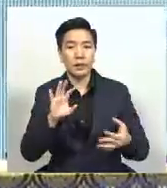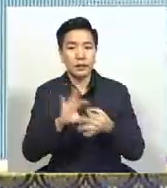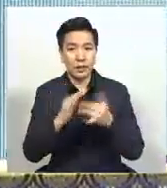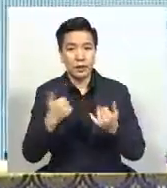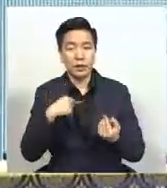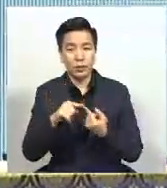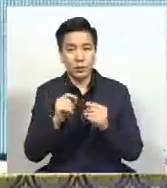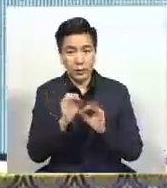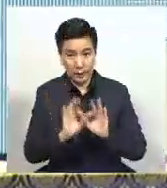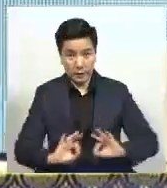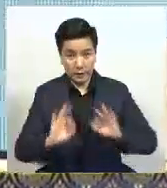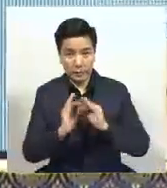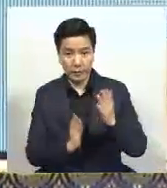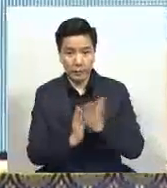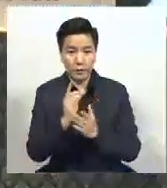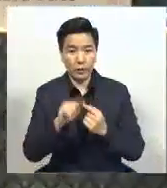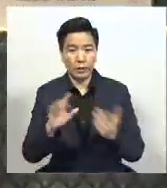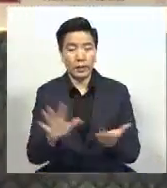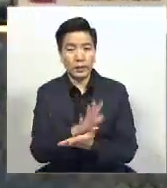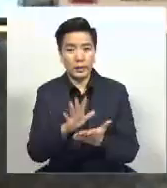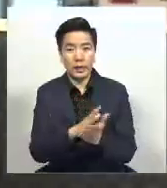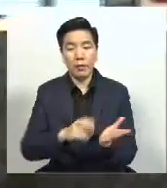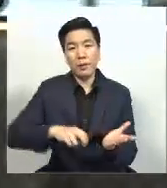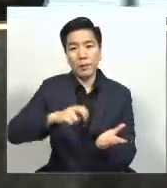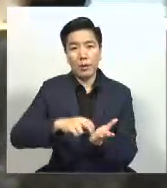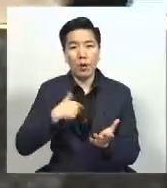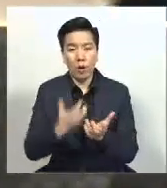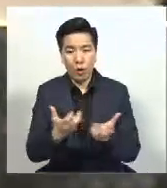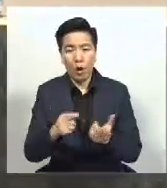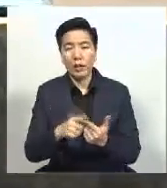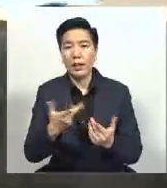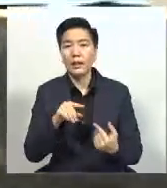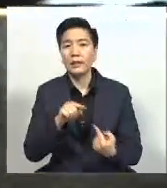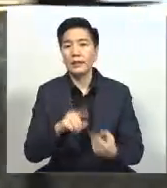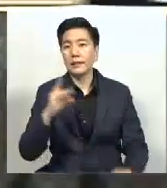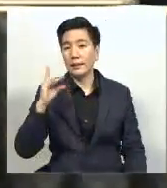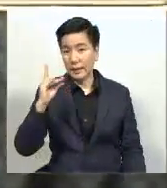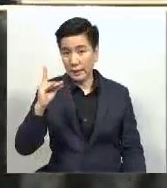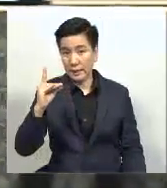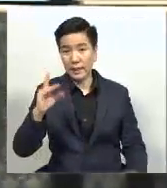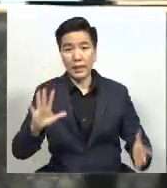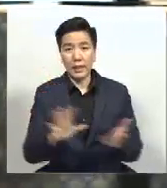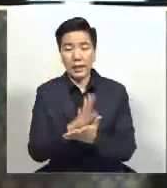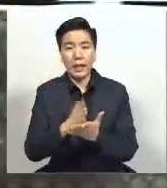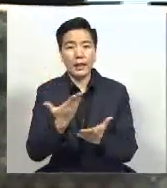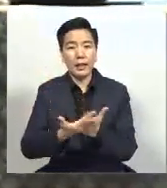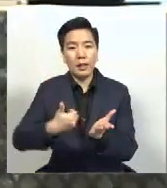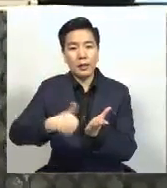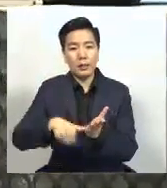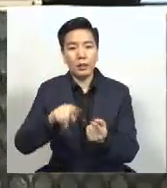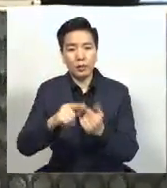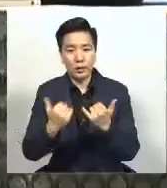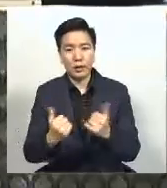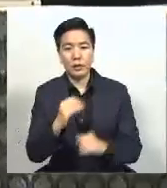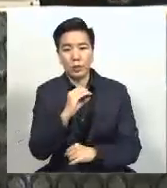มีความสำเร็จในเรื่องที่เกี่ยวข้องกับเอกสารใบรับรองถิ่นกำเนิดสินค้าหรือฟอร์มดีที่สามารถใช้อัตราภาษีเป็น